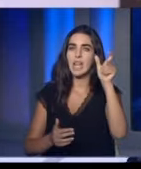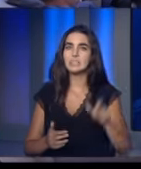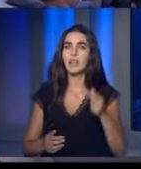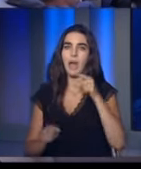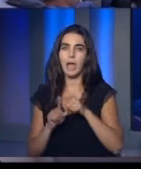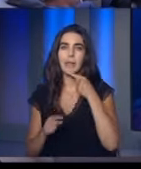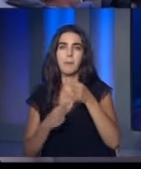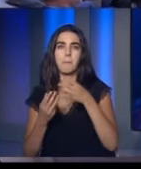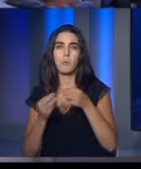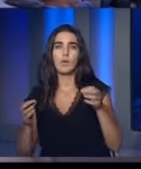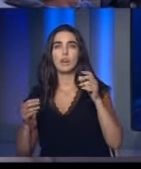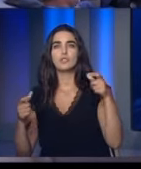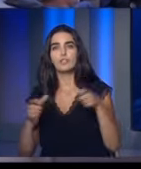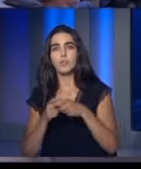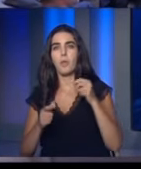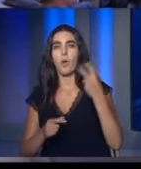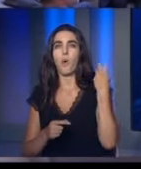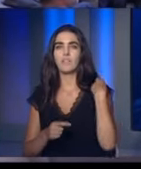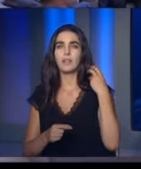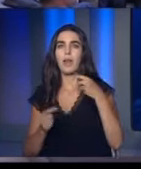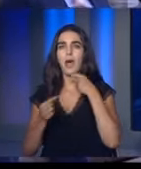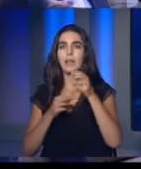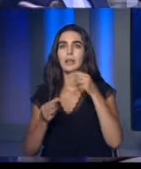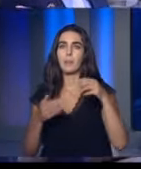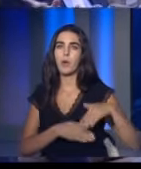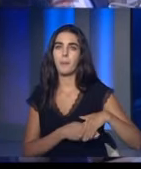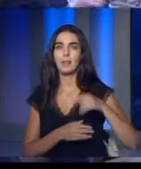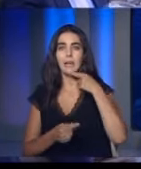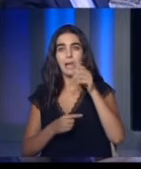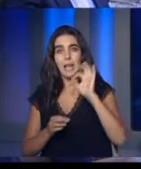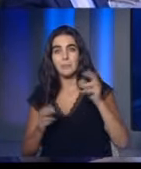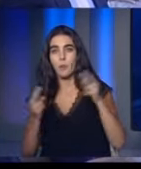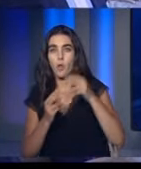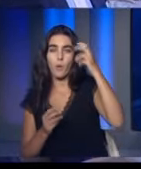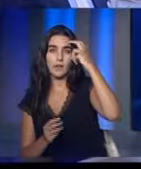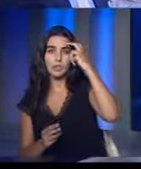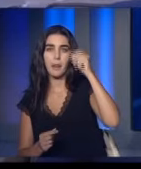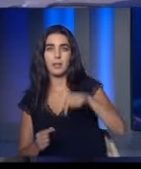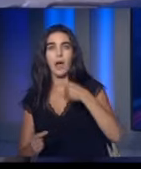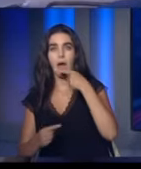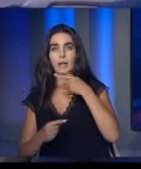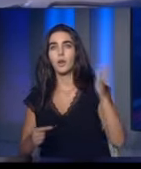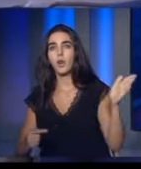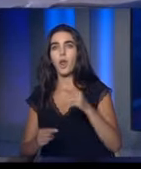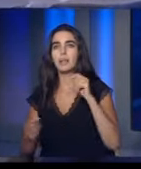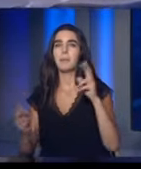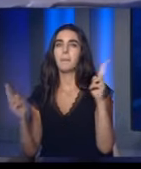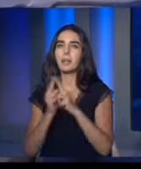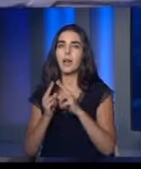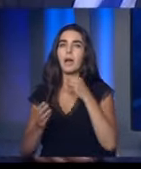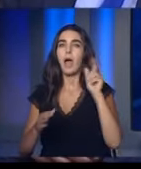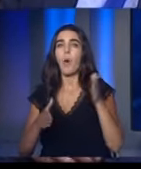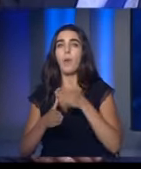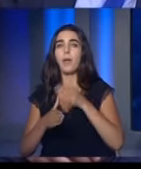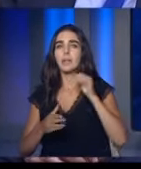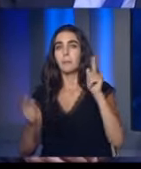والإنساني. رئيس الحكومة اجتمع بوفد من نواب اللقاء الديمقراطي ضم رئيس الحزب النائب تيمور جنبلاط. بعد اللقاء تحدث باسم